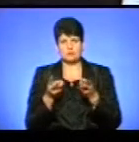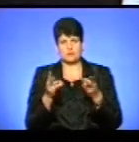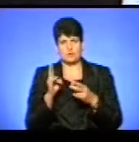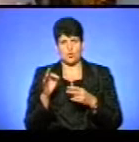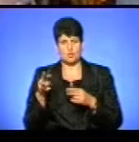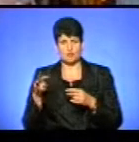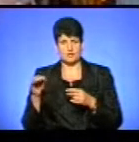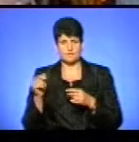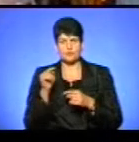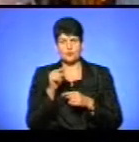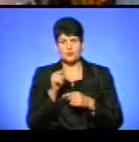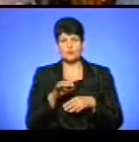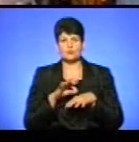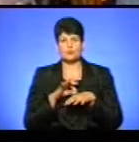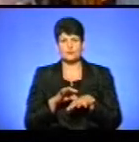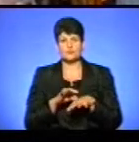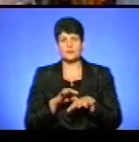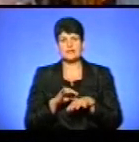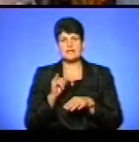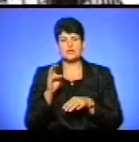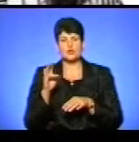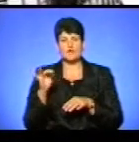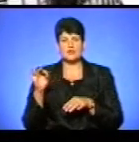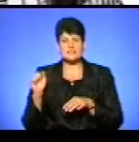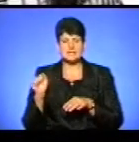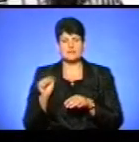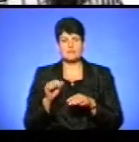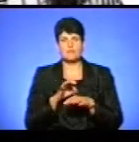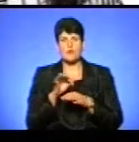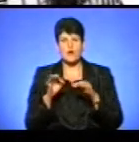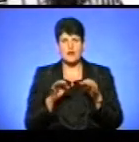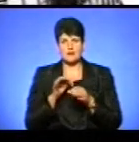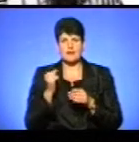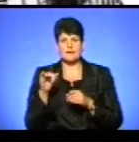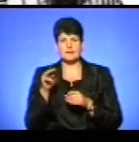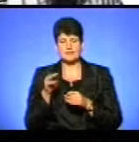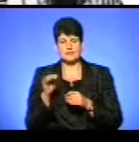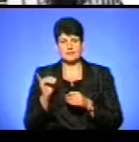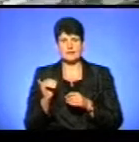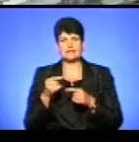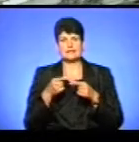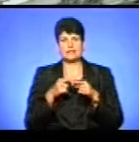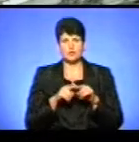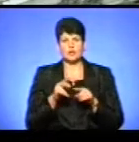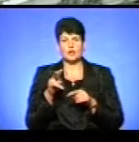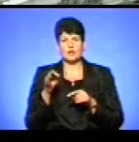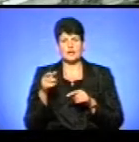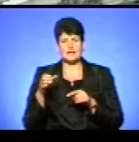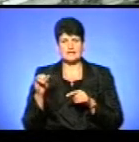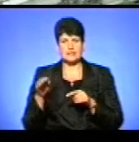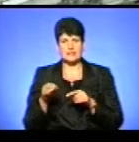комунікаціями. У ньому запровадять інноваційні проєкти у сфері переробної галузі, IT-технологій, логістики та медицини.